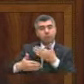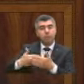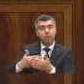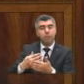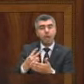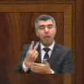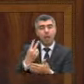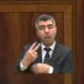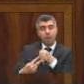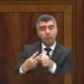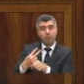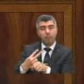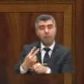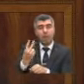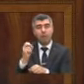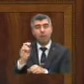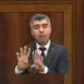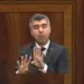سنتي